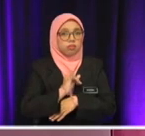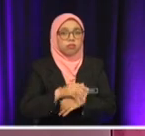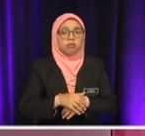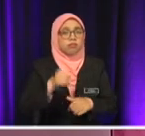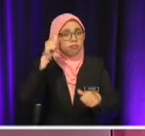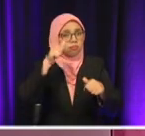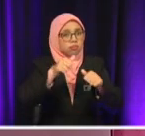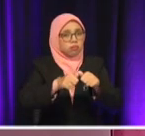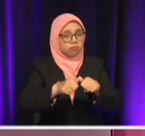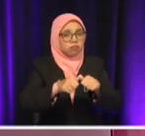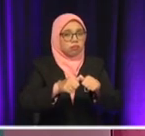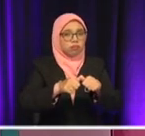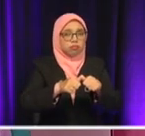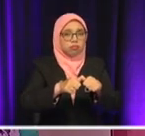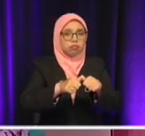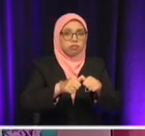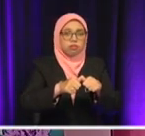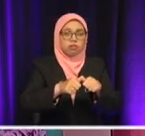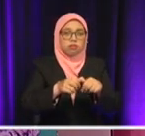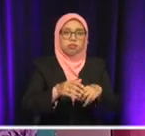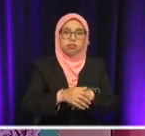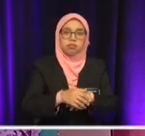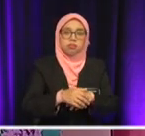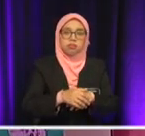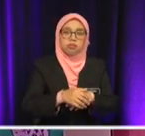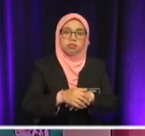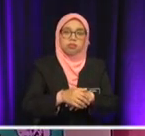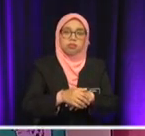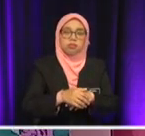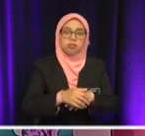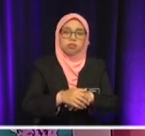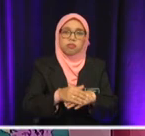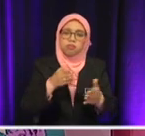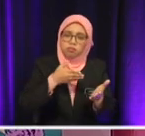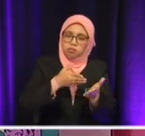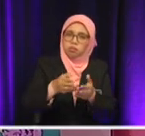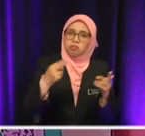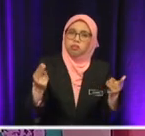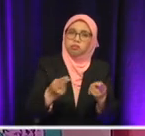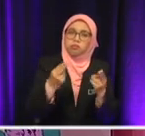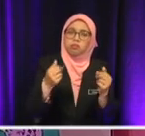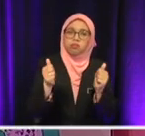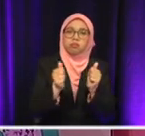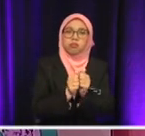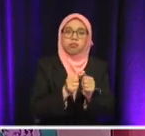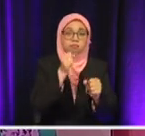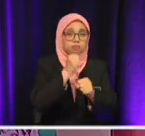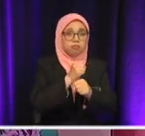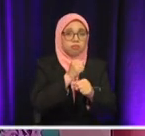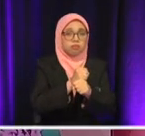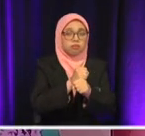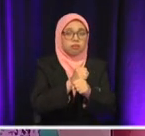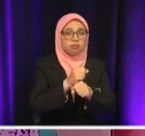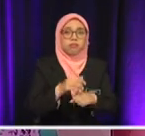ingat genggam bara api biar sampai jadi arang. Teruskan berusaha dengan bersungguh-sungguh kerana